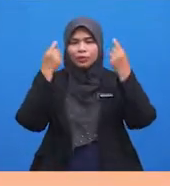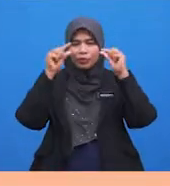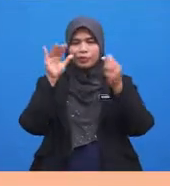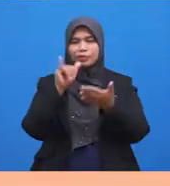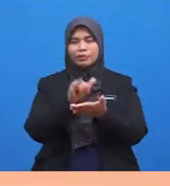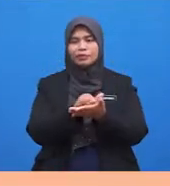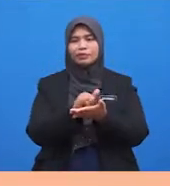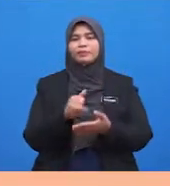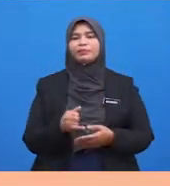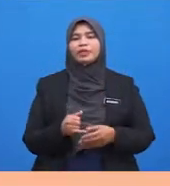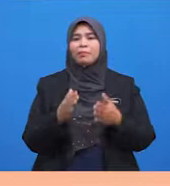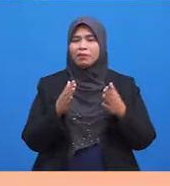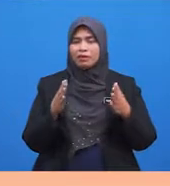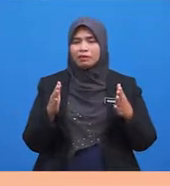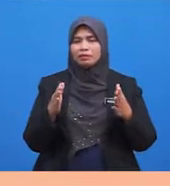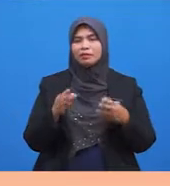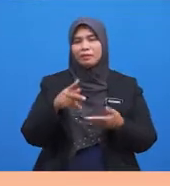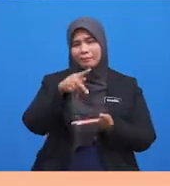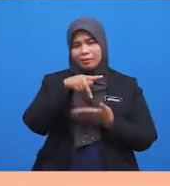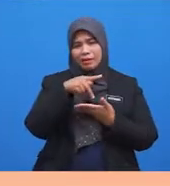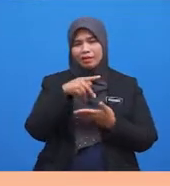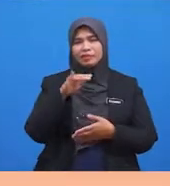tersebut. Besar pahalanya tau.